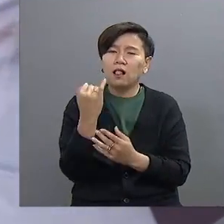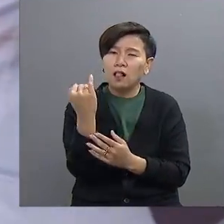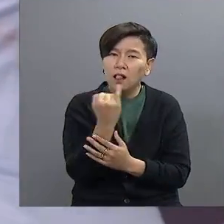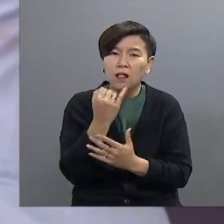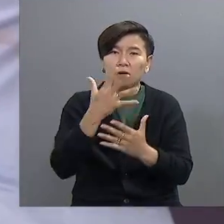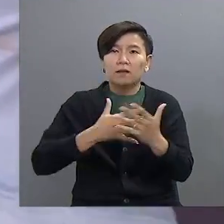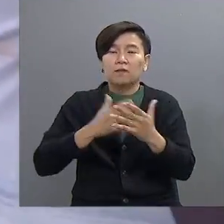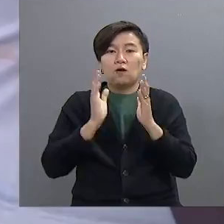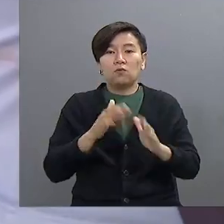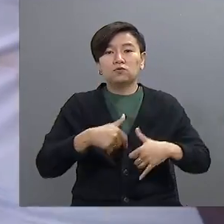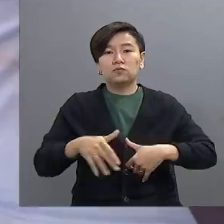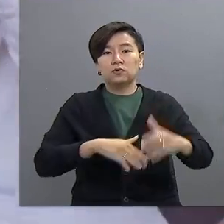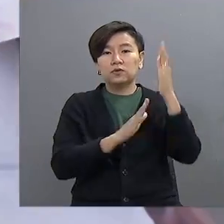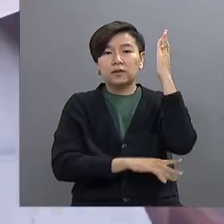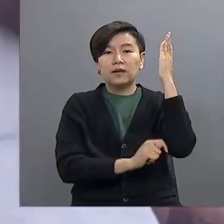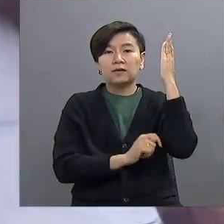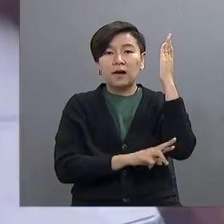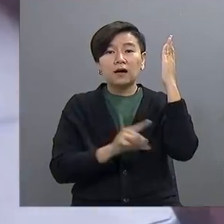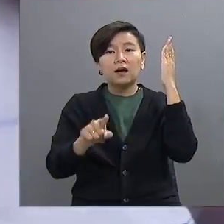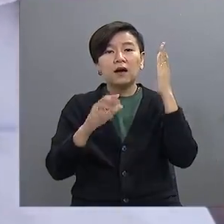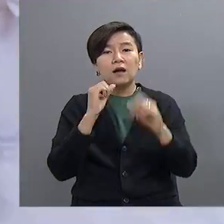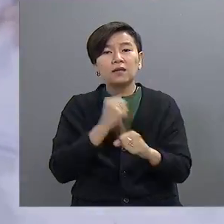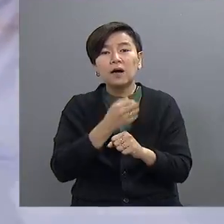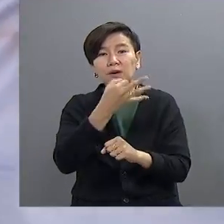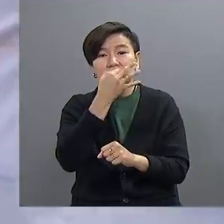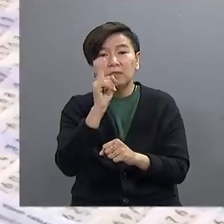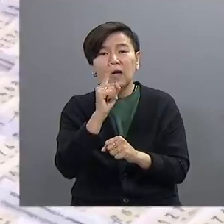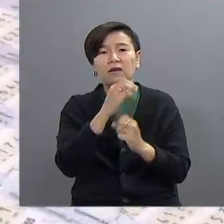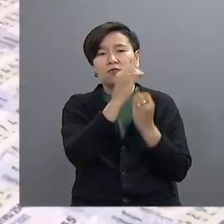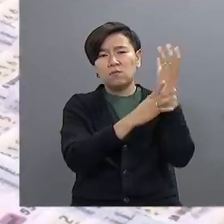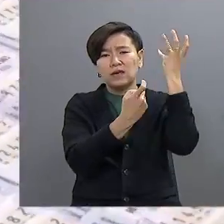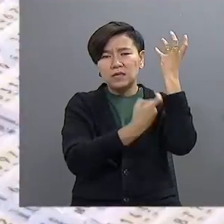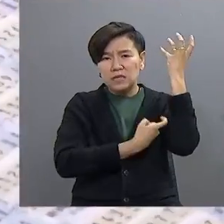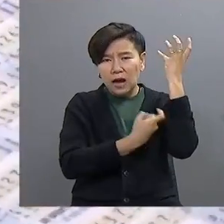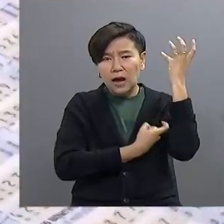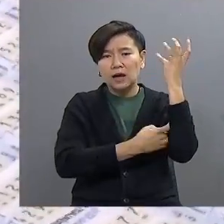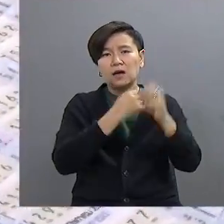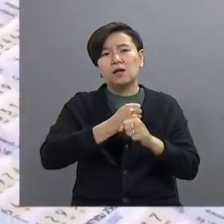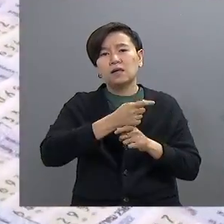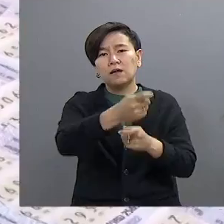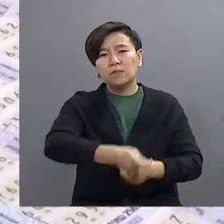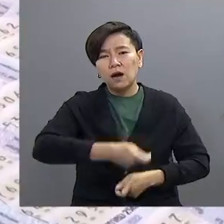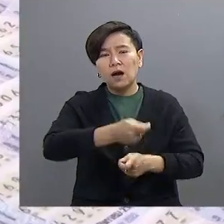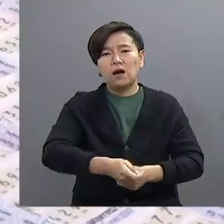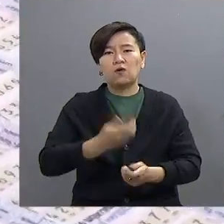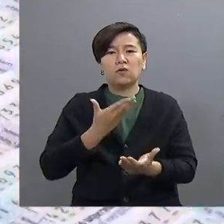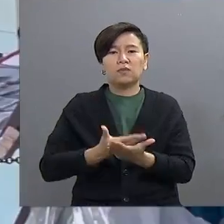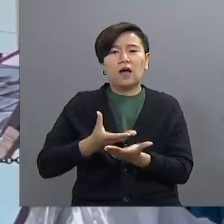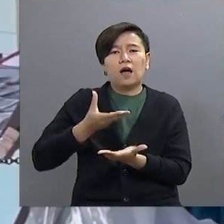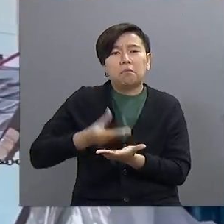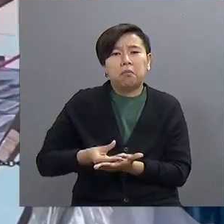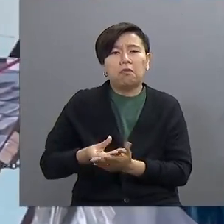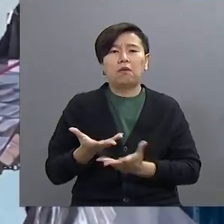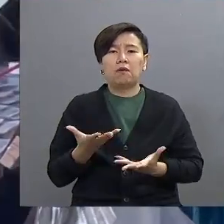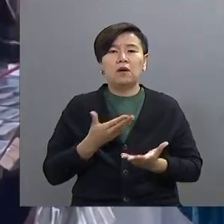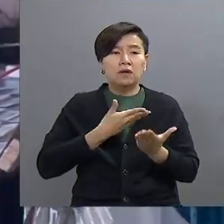คนเนี่ยก็เป็นคนกรีดยางเนาะทำอาชีพทำสวนกันเนี่ยนะคะไม่มีกำลังซื้อค่ะจะซื้อหวยสักใบหนึ่งแต่บ